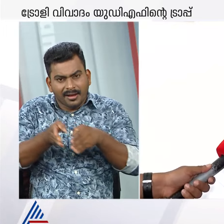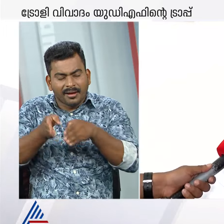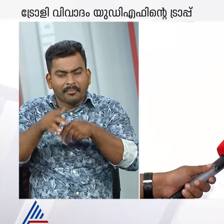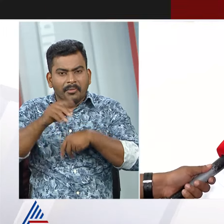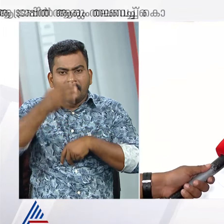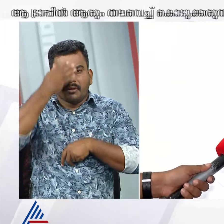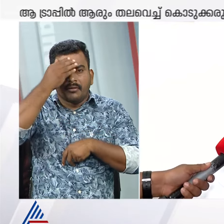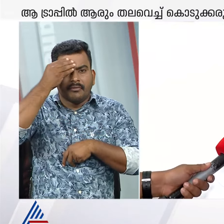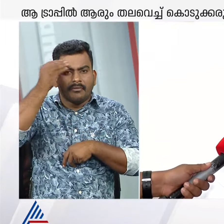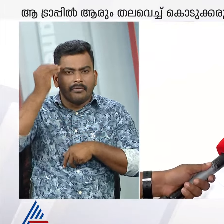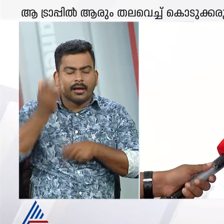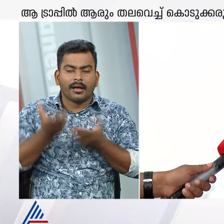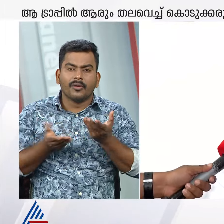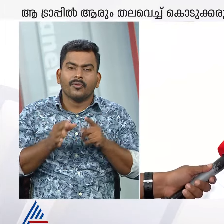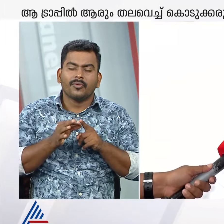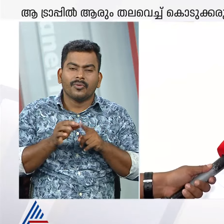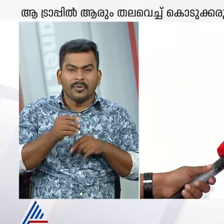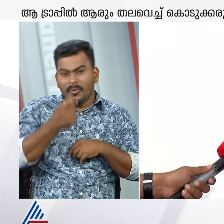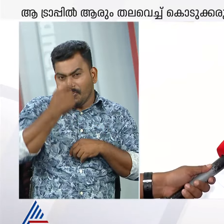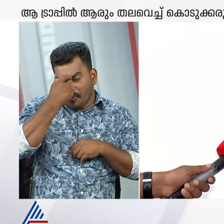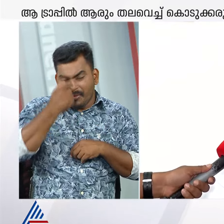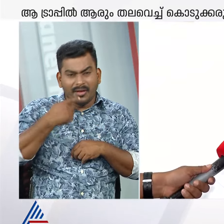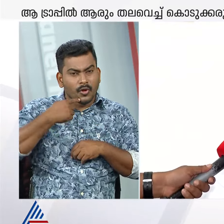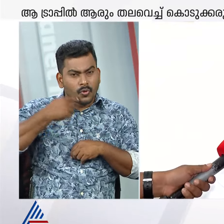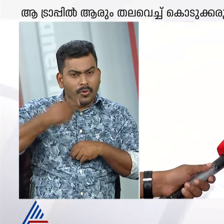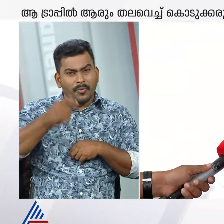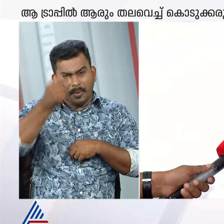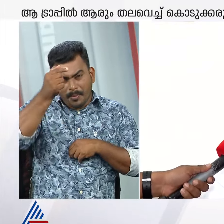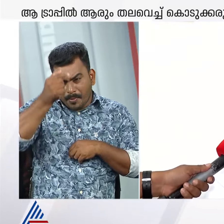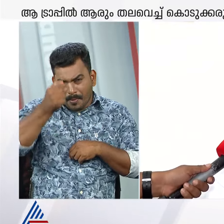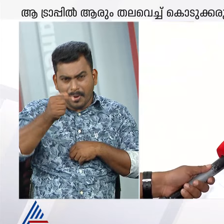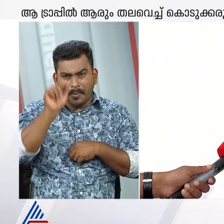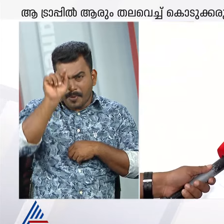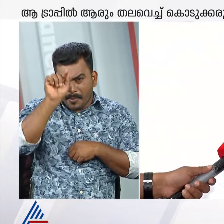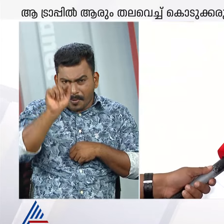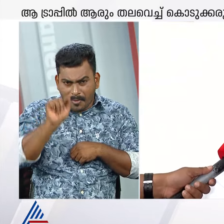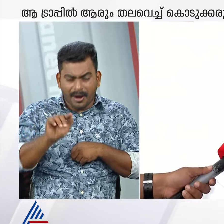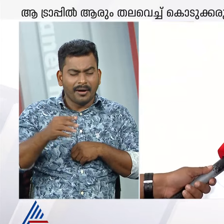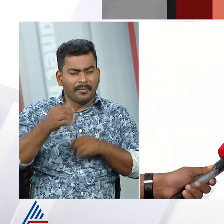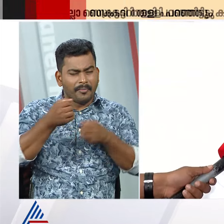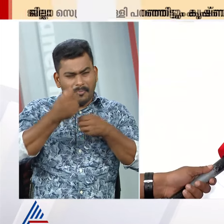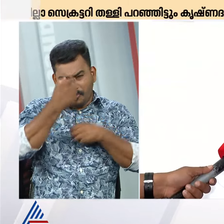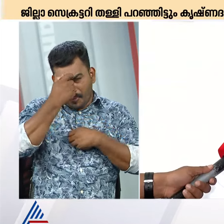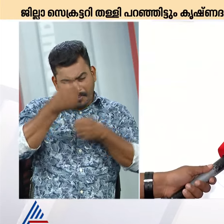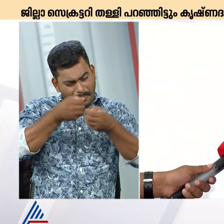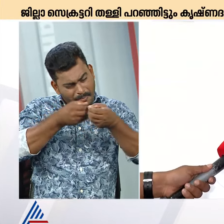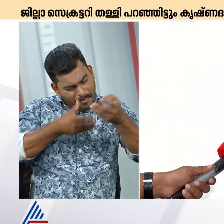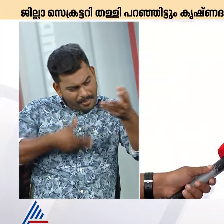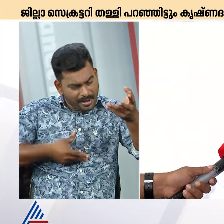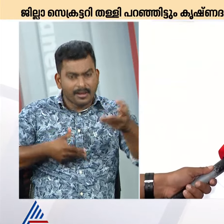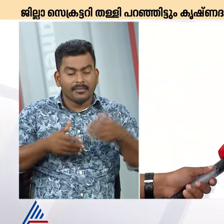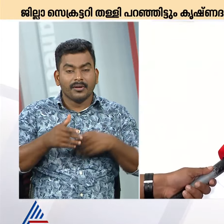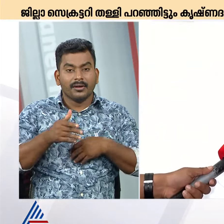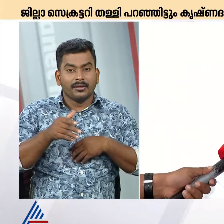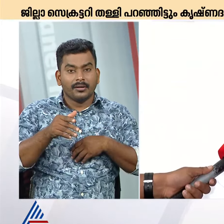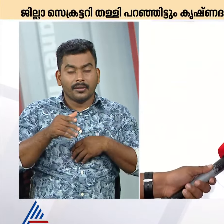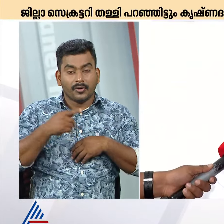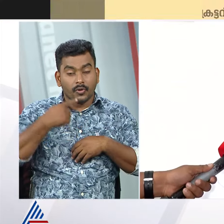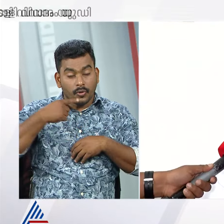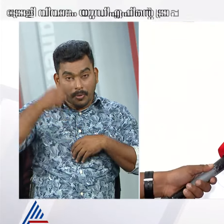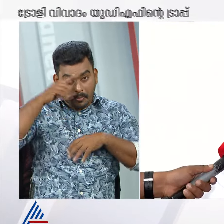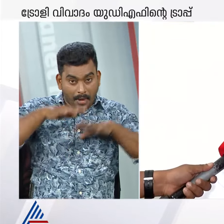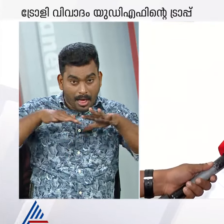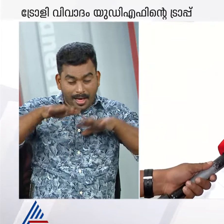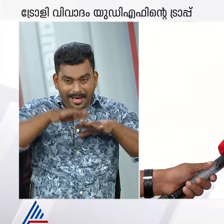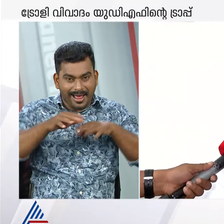അതൊരു ട്രാപ്പാണ്. ആ ട്രാപ്പിൽ ആരും പോയി തലവെച്ച് കൊടുക്കണ്ട. നമ്മുടെ മുഖ്യമായിട്ടുള്ള തെരഞ്ഞെടുപ്പിൻ്റെ പ്രചരണം എന്ന് പറയുന്നത് ഈ